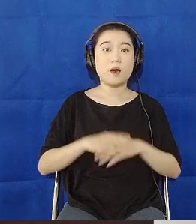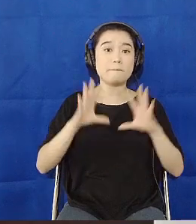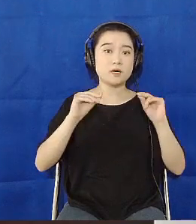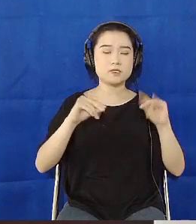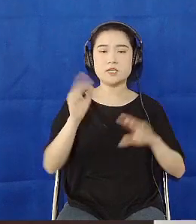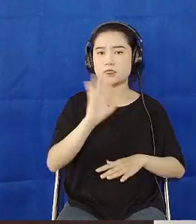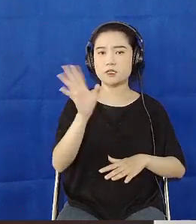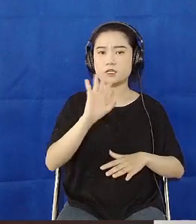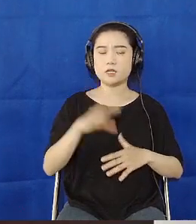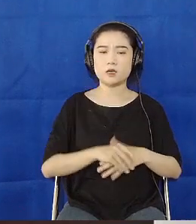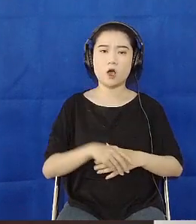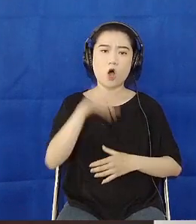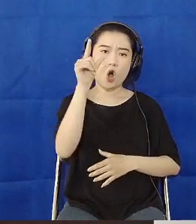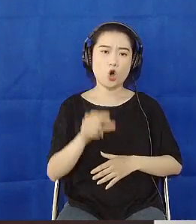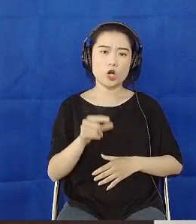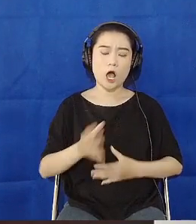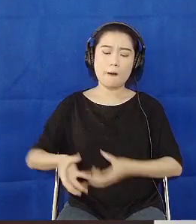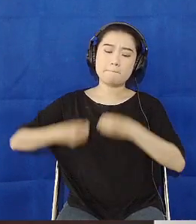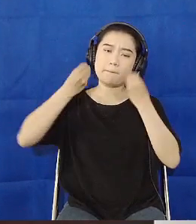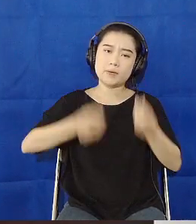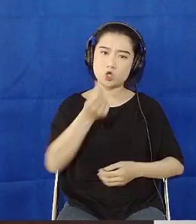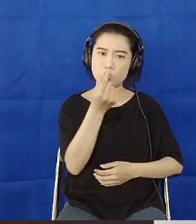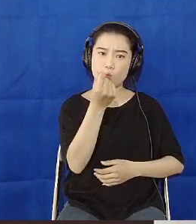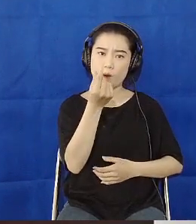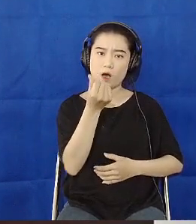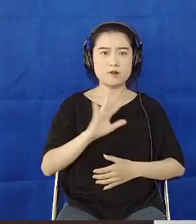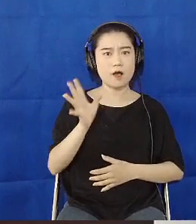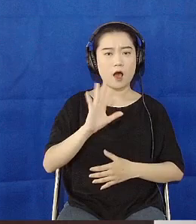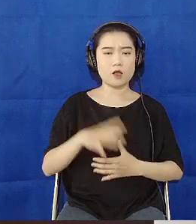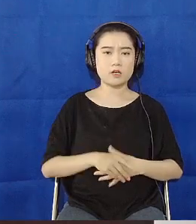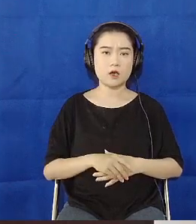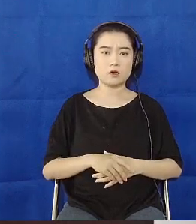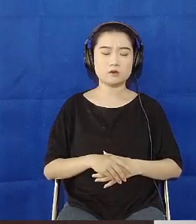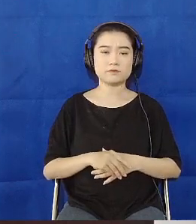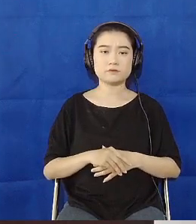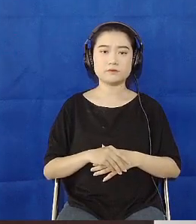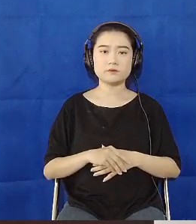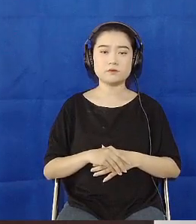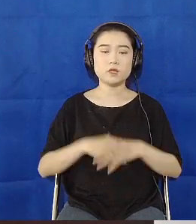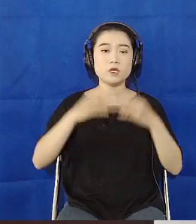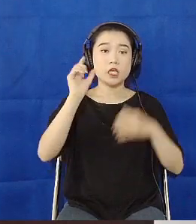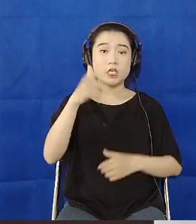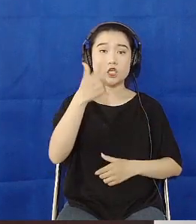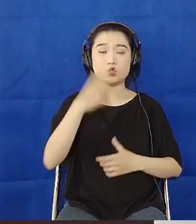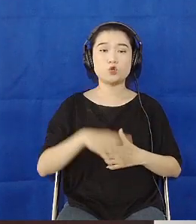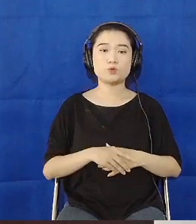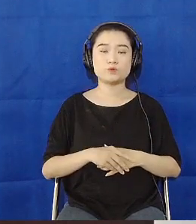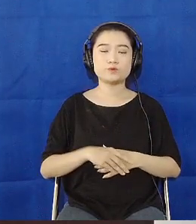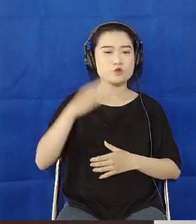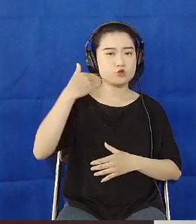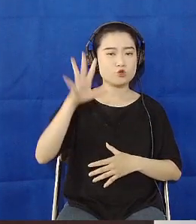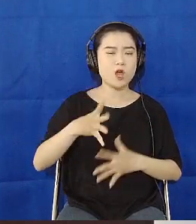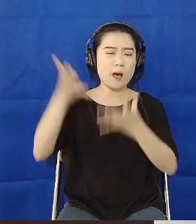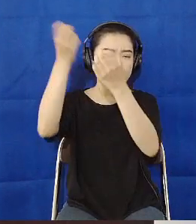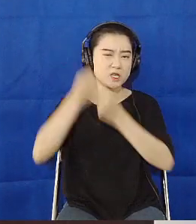tidak ada yang memberikan imbalan. Bukankah engkau dengan kehidupan itu sudah